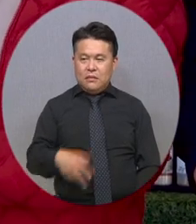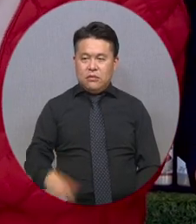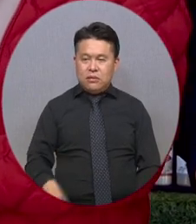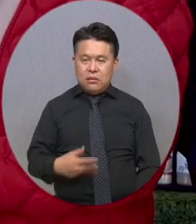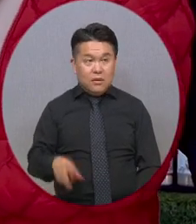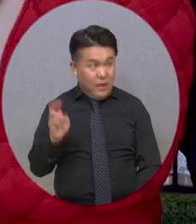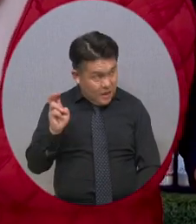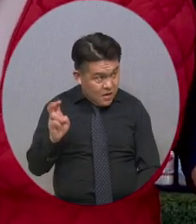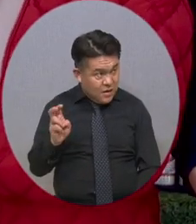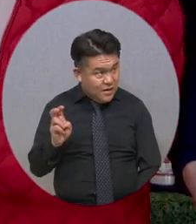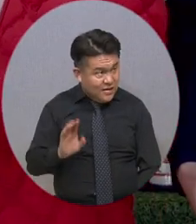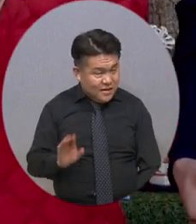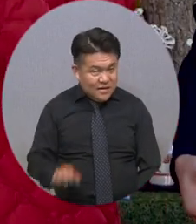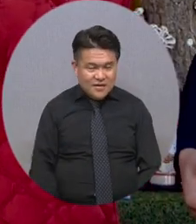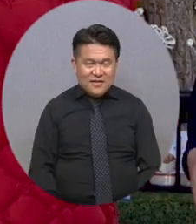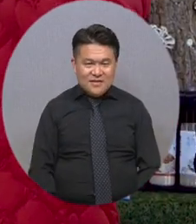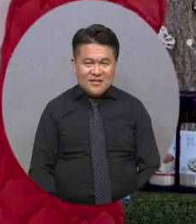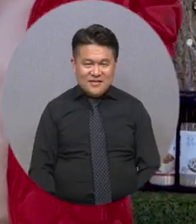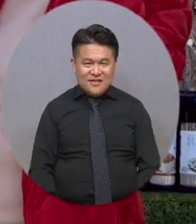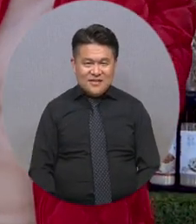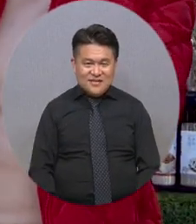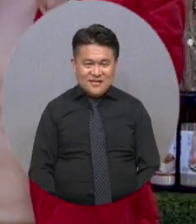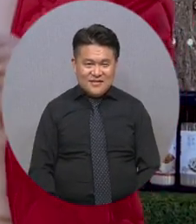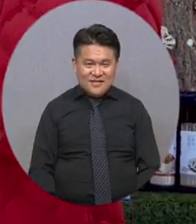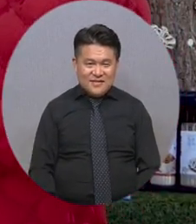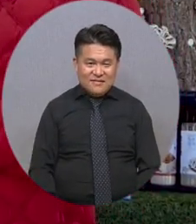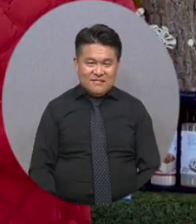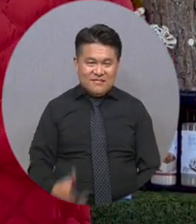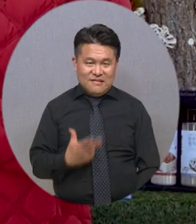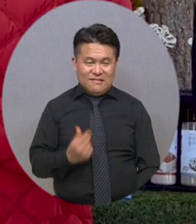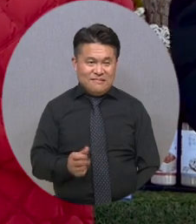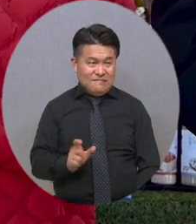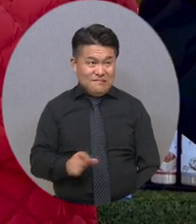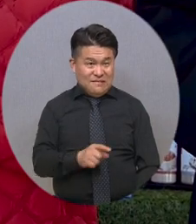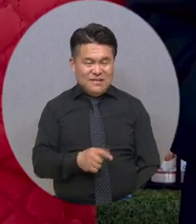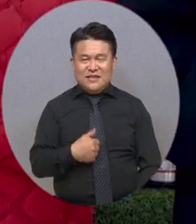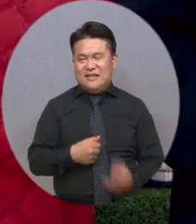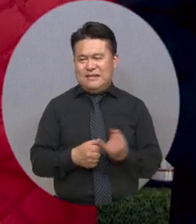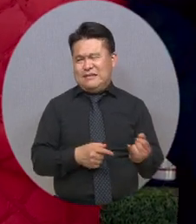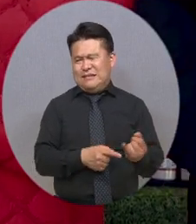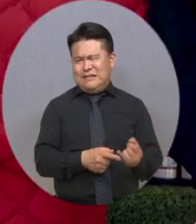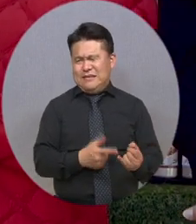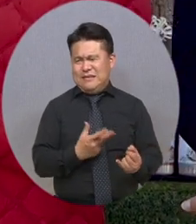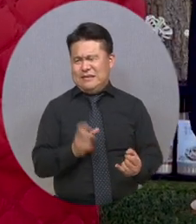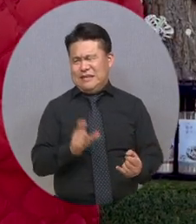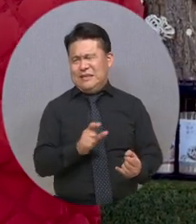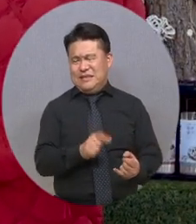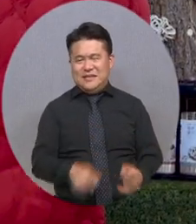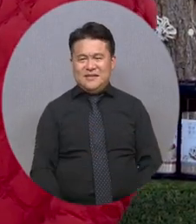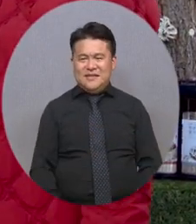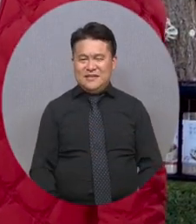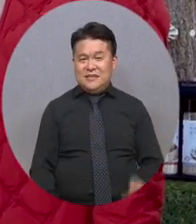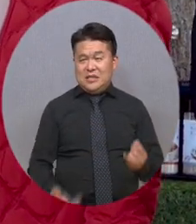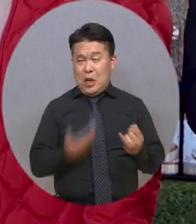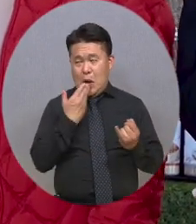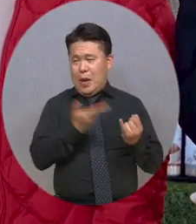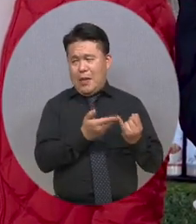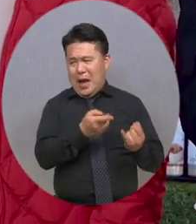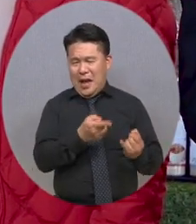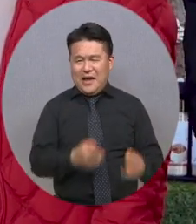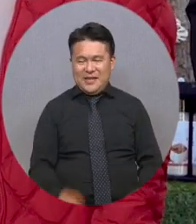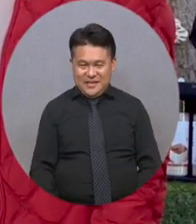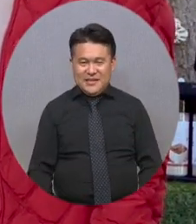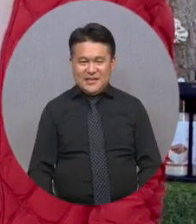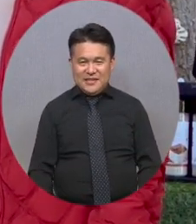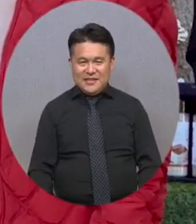들어가면. 아니 그리고 이거 정신도 몽롱하고 아, 우리 아내가 변비가 있는데 저 사모님한테 이거 이거